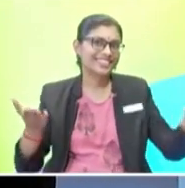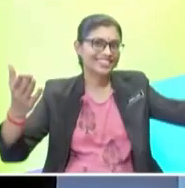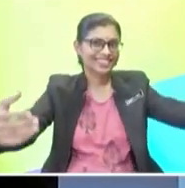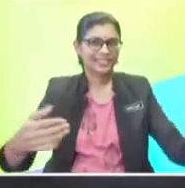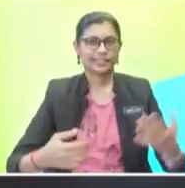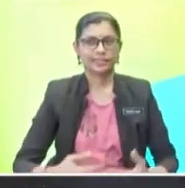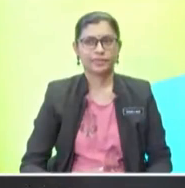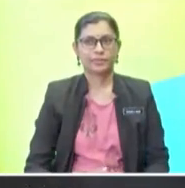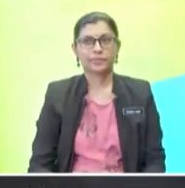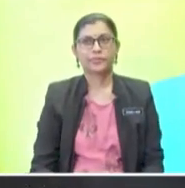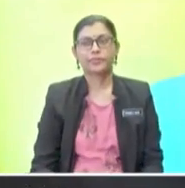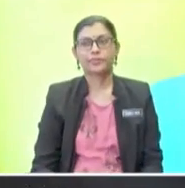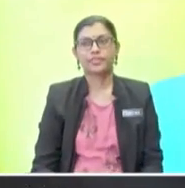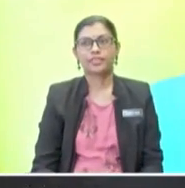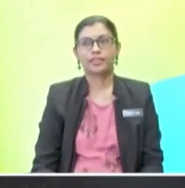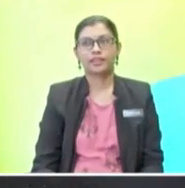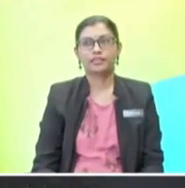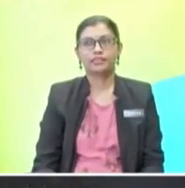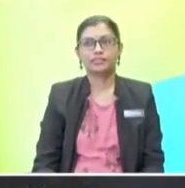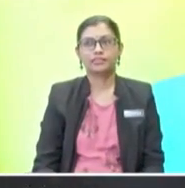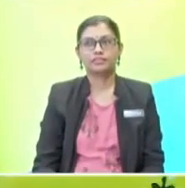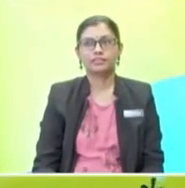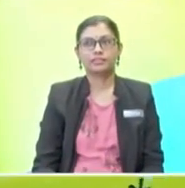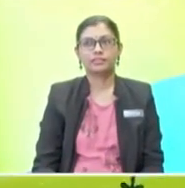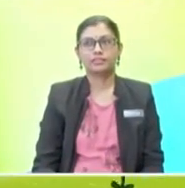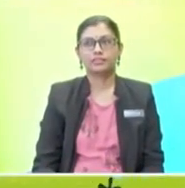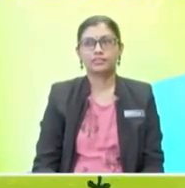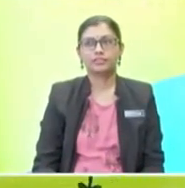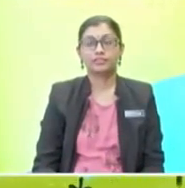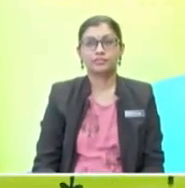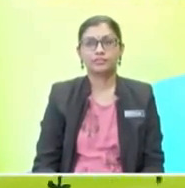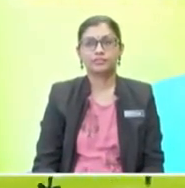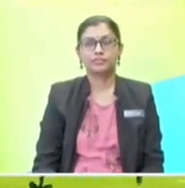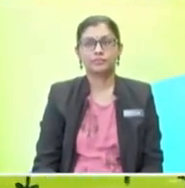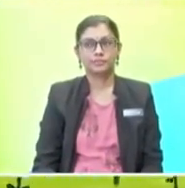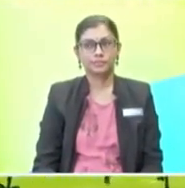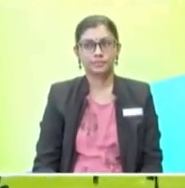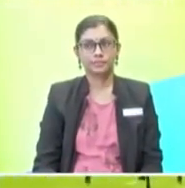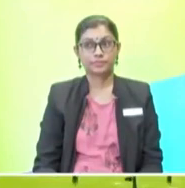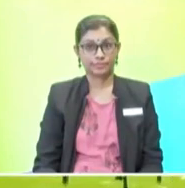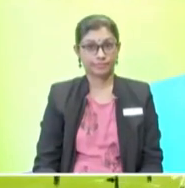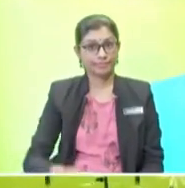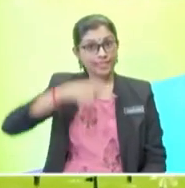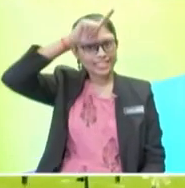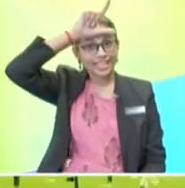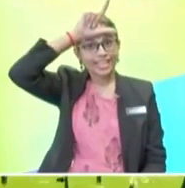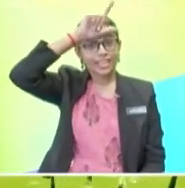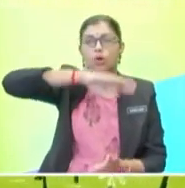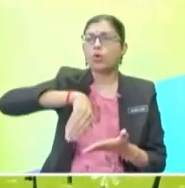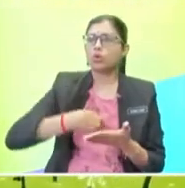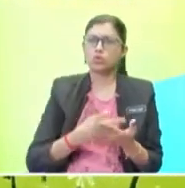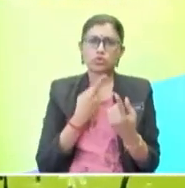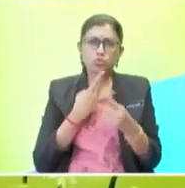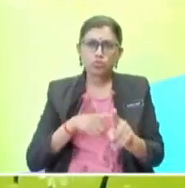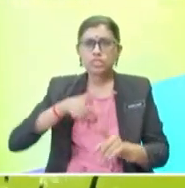? Okey, sila tunjukkan jawapan anda. Ria rasa. Okey, kita tengok sama